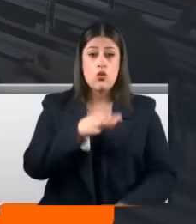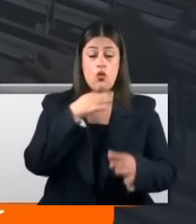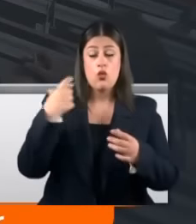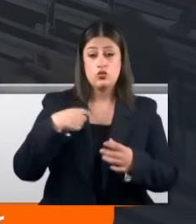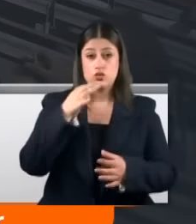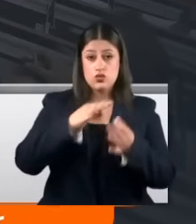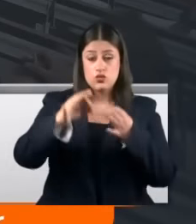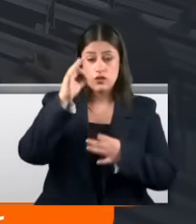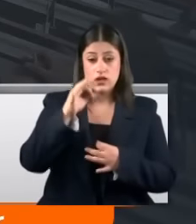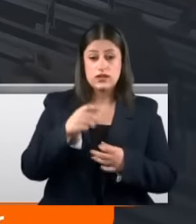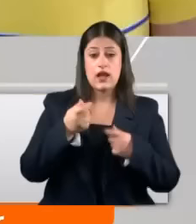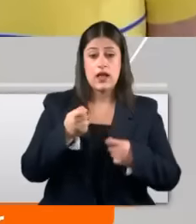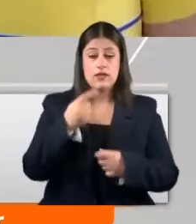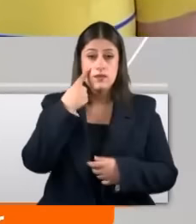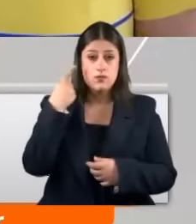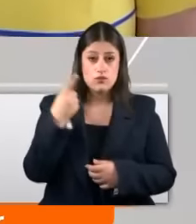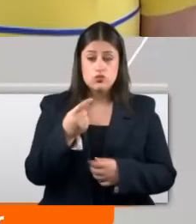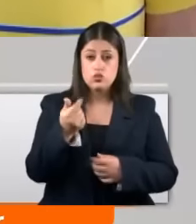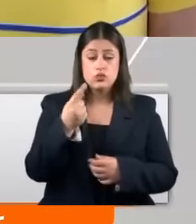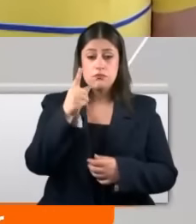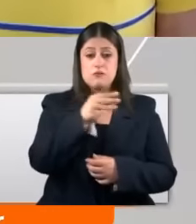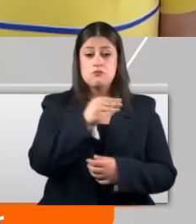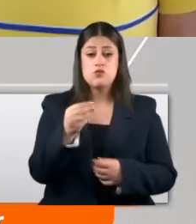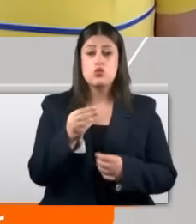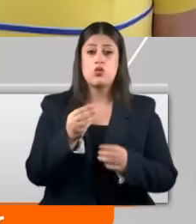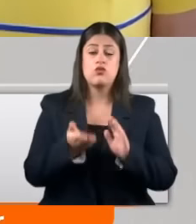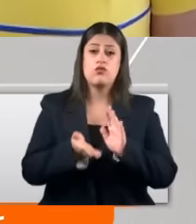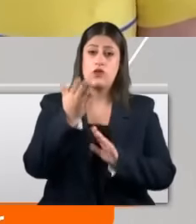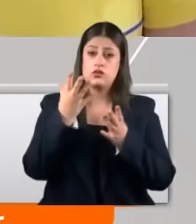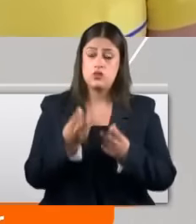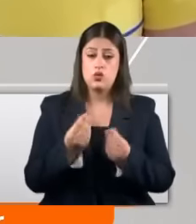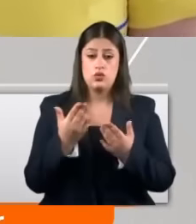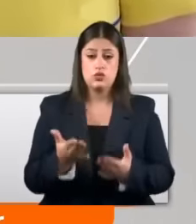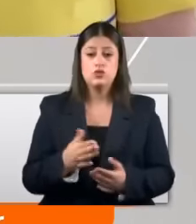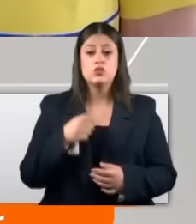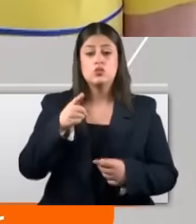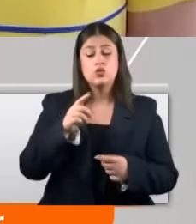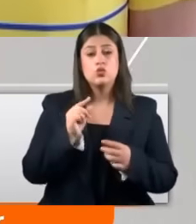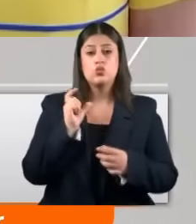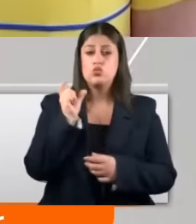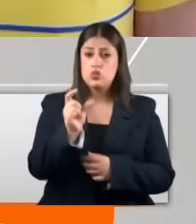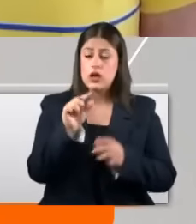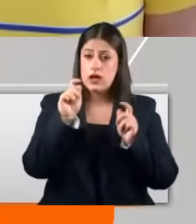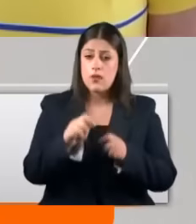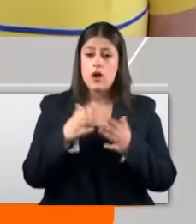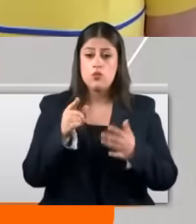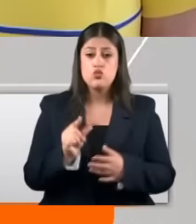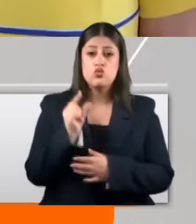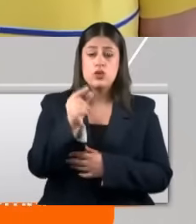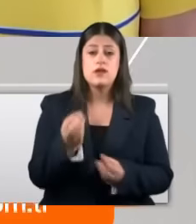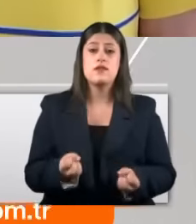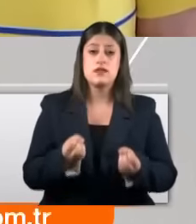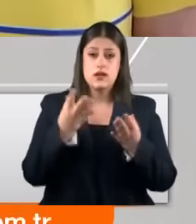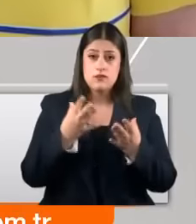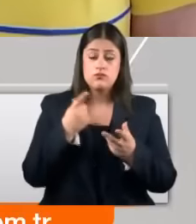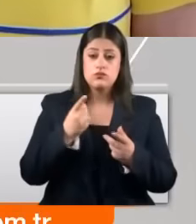eğitim ücreti 1 milyonu geçti. Bu konuda YÖK bir uyarıda bulundu vakıf üniversitelerine ama bence bu uyarı yetmez, bir